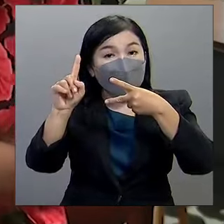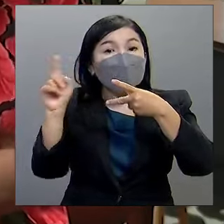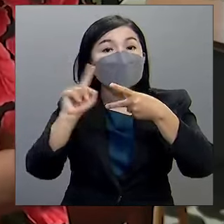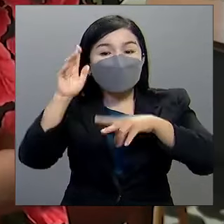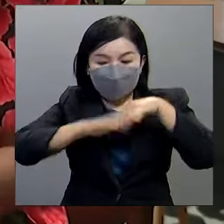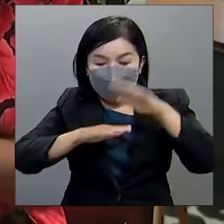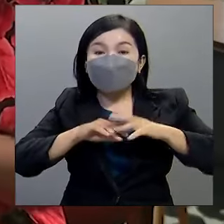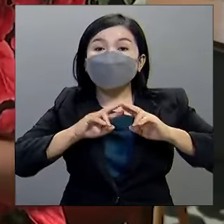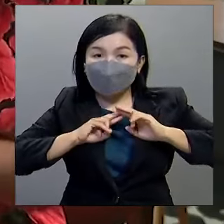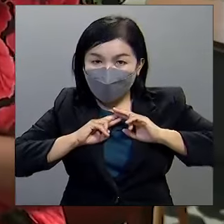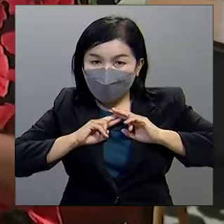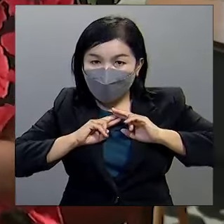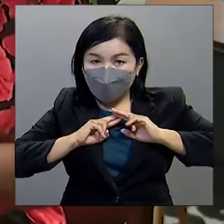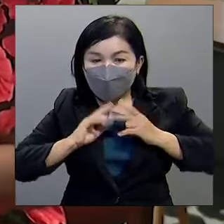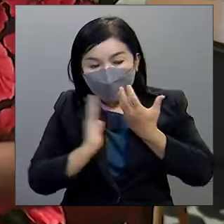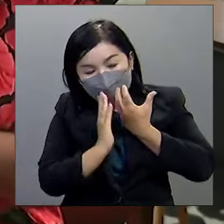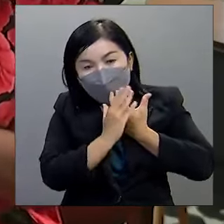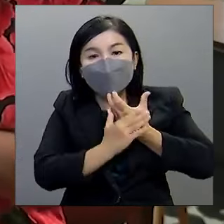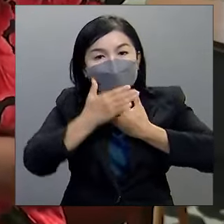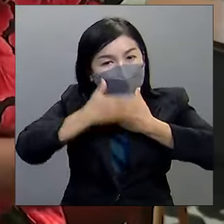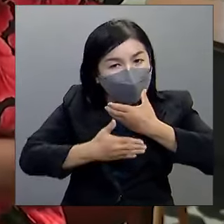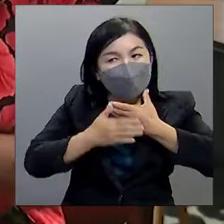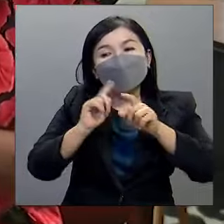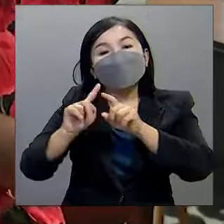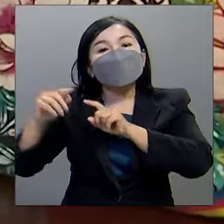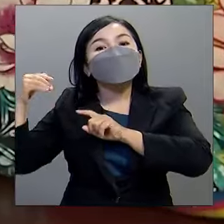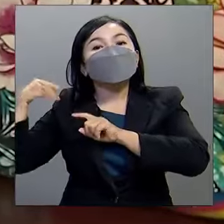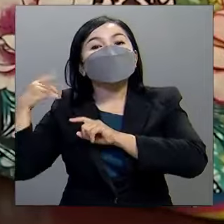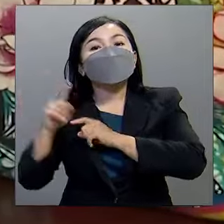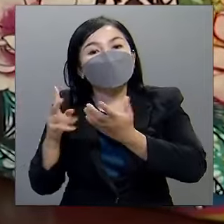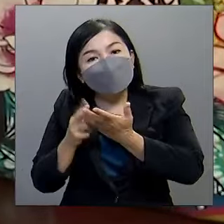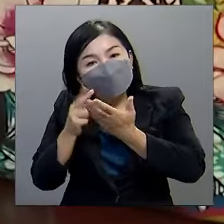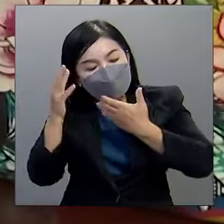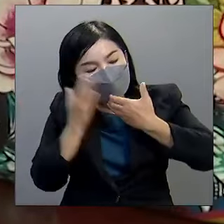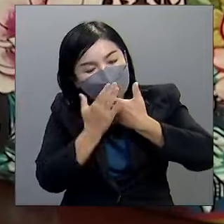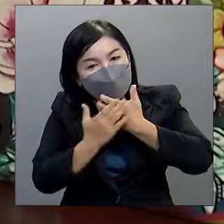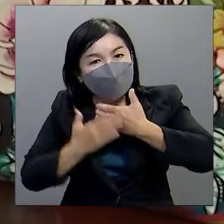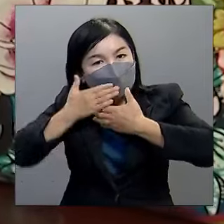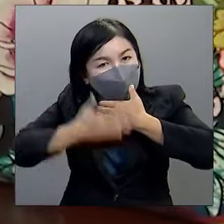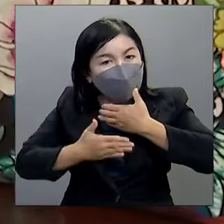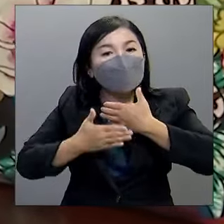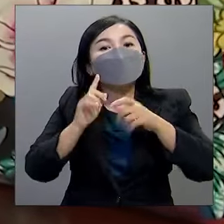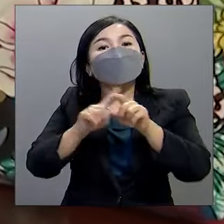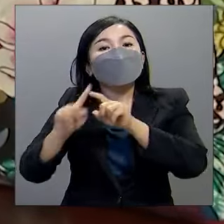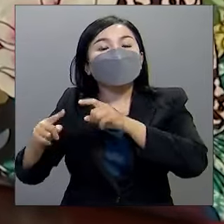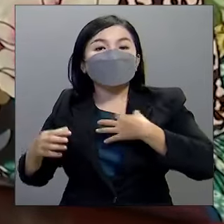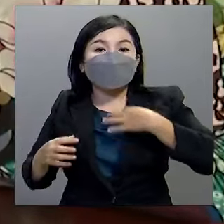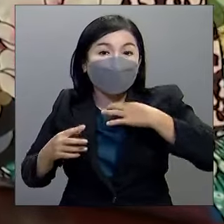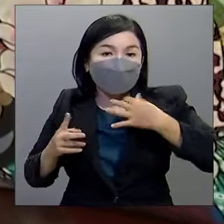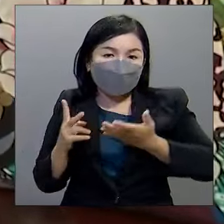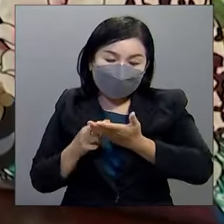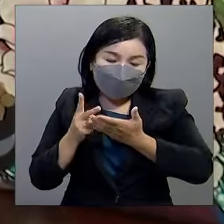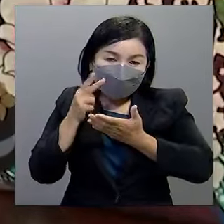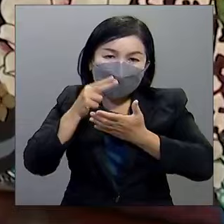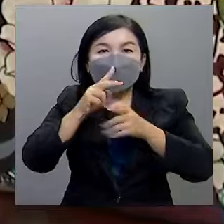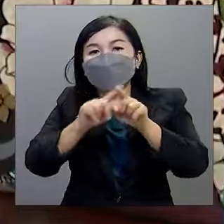ทำมือล้วนๆเลยซึ่งก็คืองานคอลลาจซึ่งงานคอลลาจก็คือการตัดปะก็คือเราเอาผ้ามาแล้วก็ตัดเป็นลายพอตัดเป็